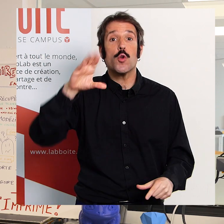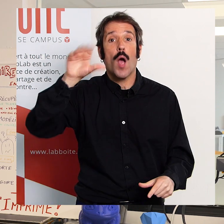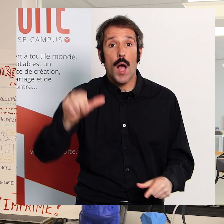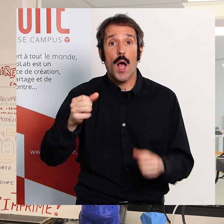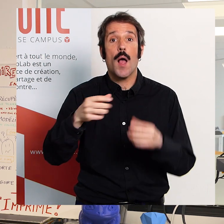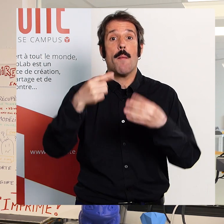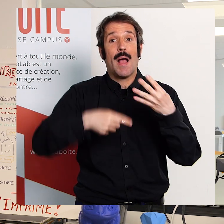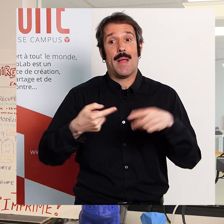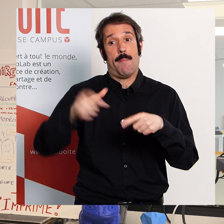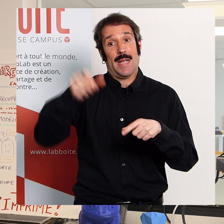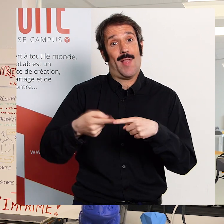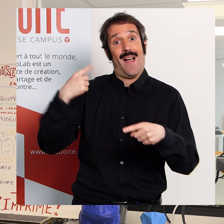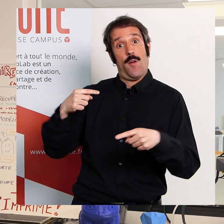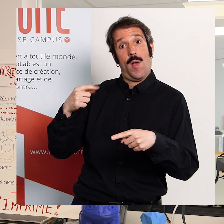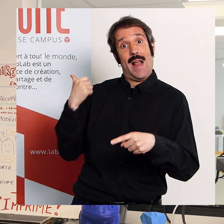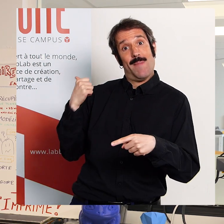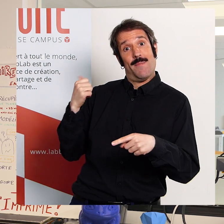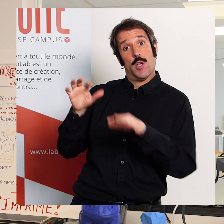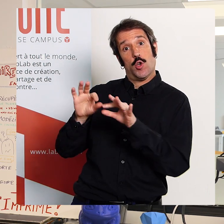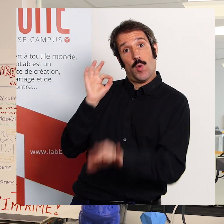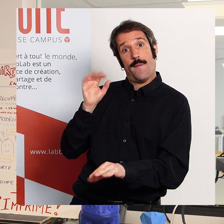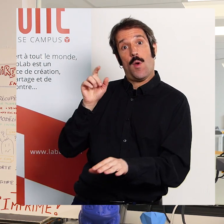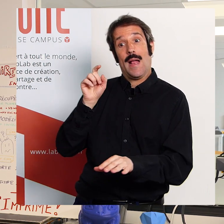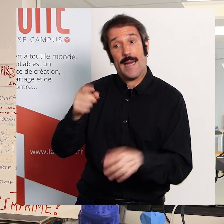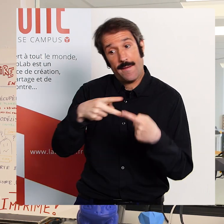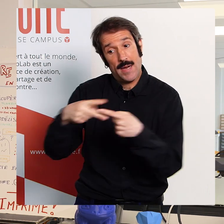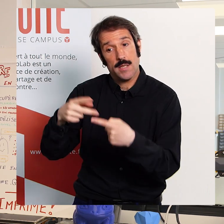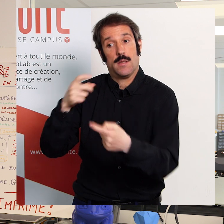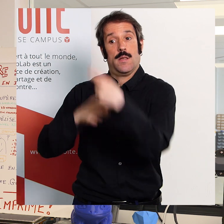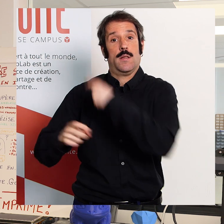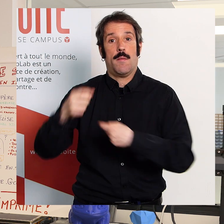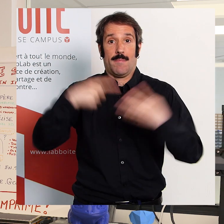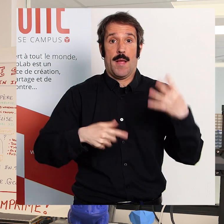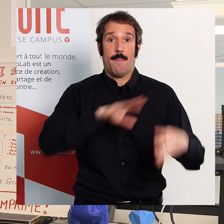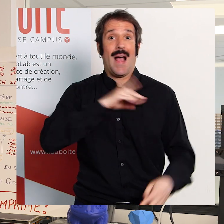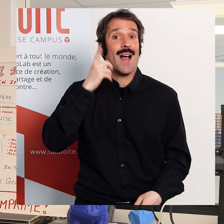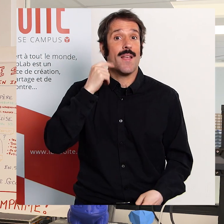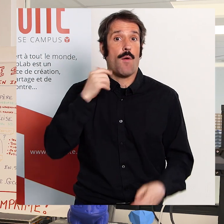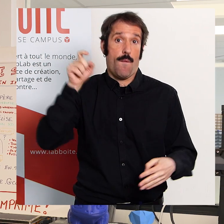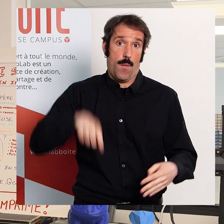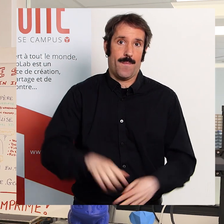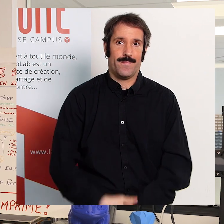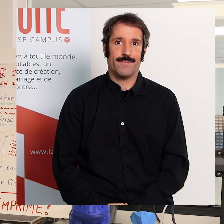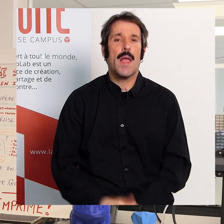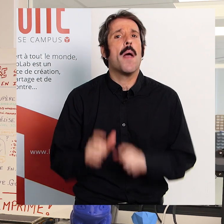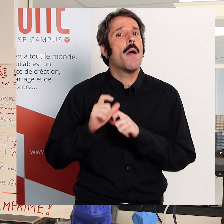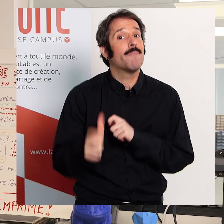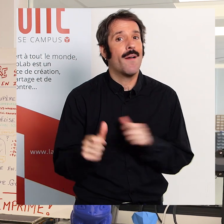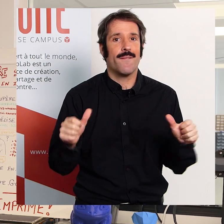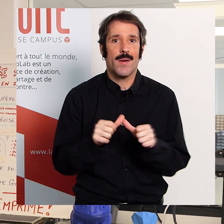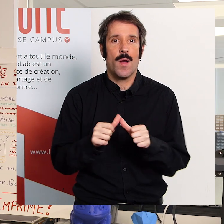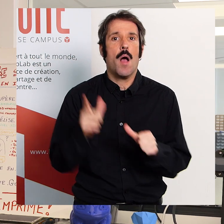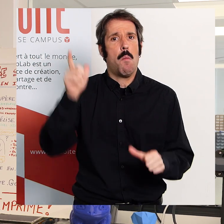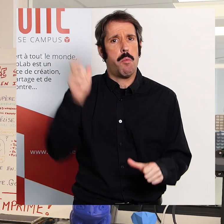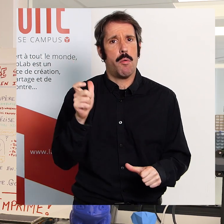allez récupérer les paramètres de la personne avant vous. Donc pensez bien à cliquer sur cette flèche pour revenir aux paramètres par défaut de l'imprimante. Et